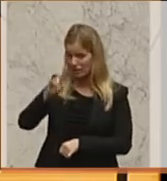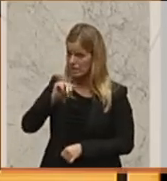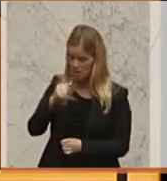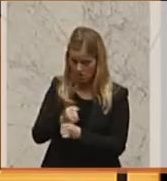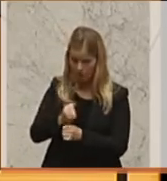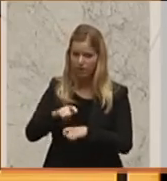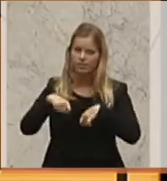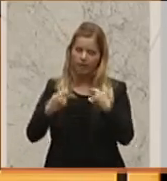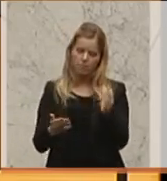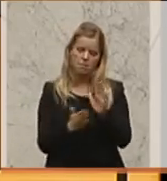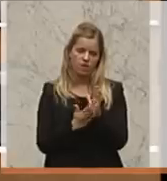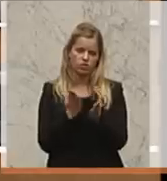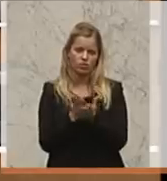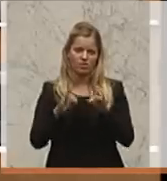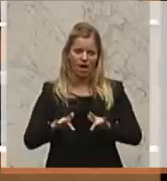Gleichere.